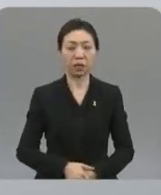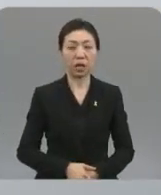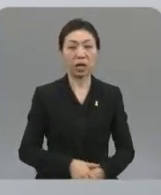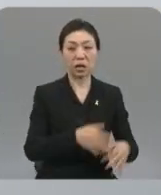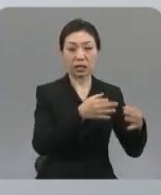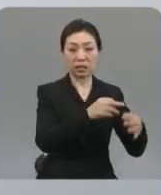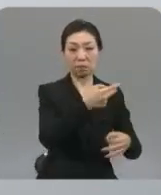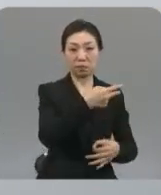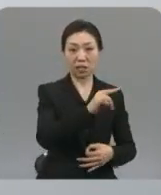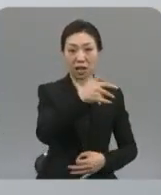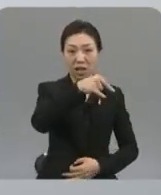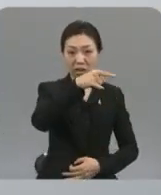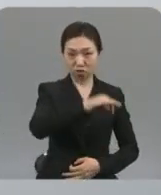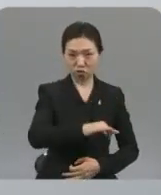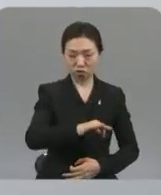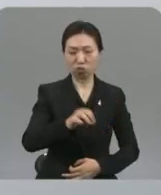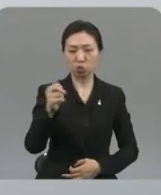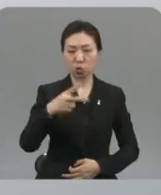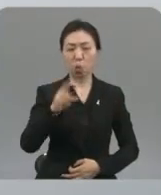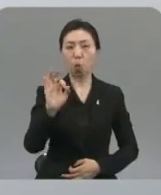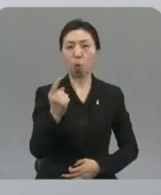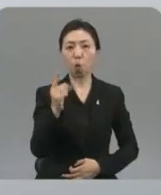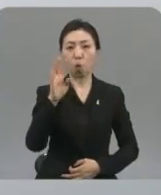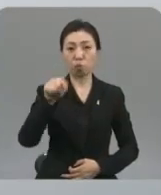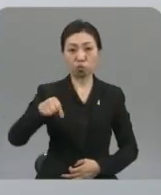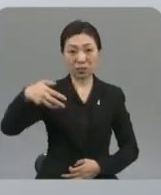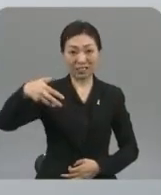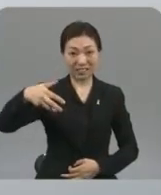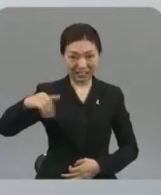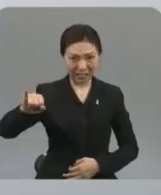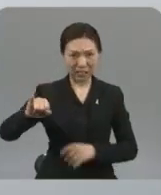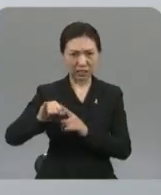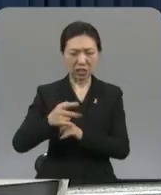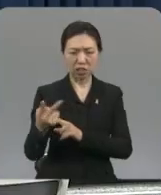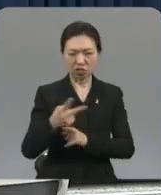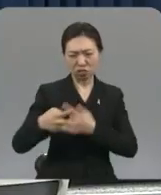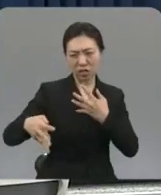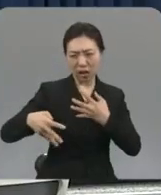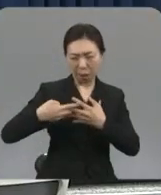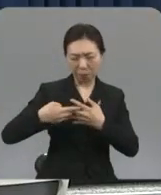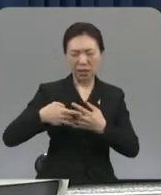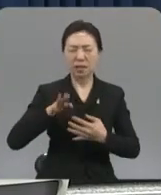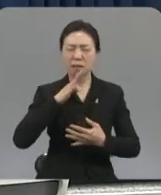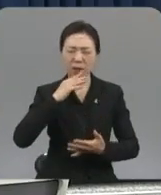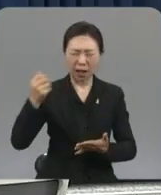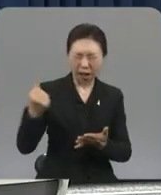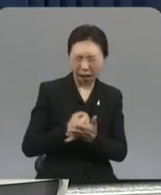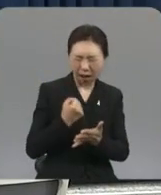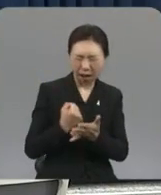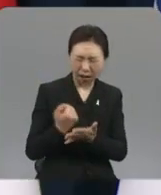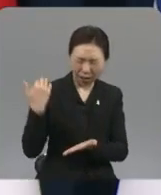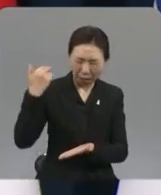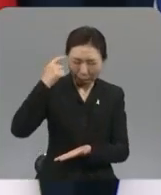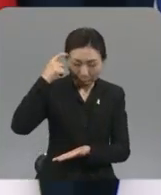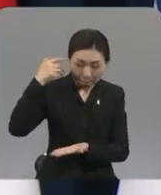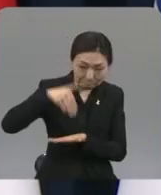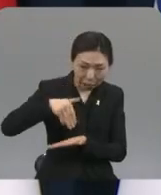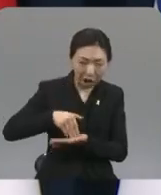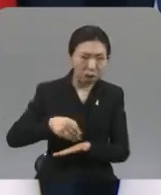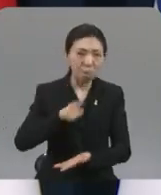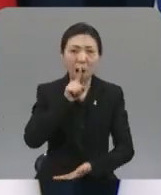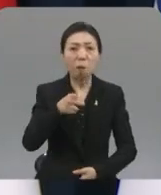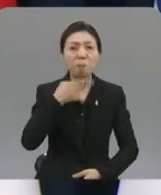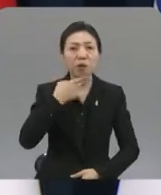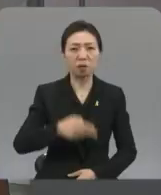à l'occasion de réunion internationale dont le sommet du G7 airoshima prévu du 19 au 21 mai et deux hommes sont parvenus à des